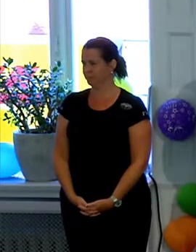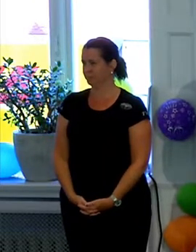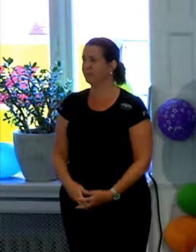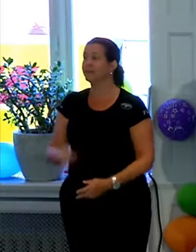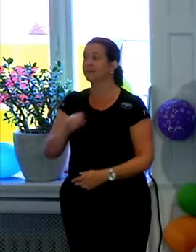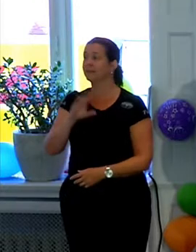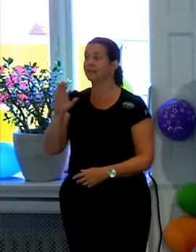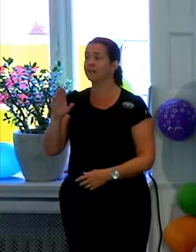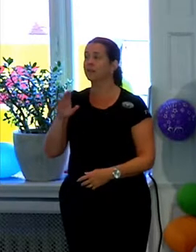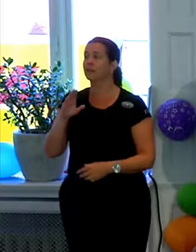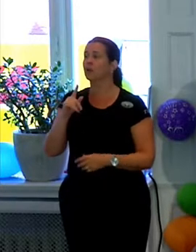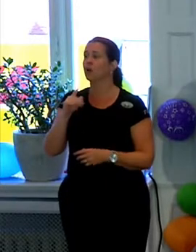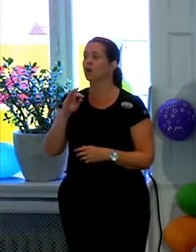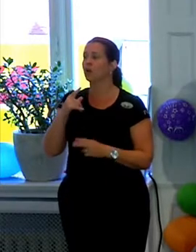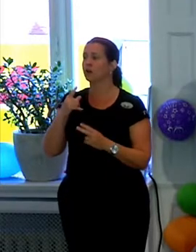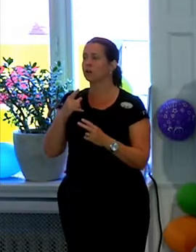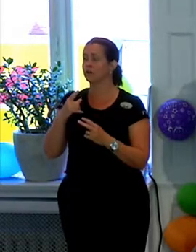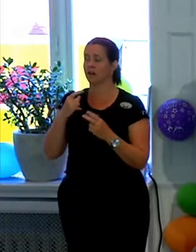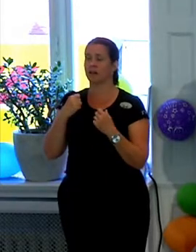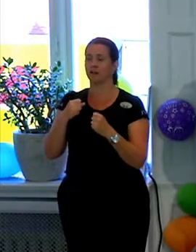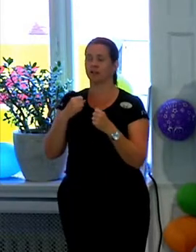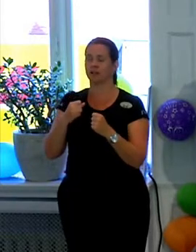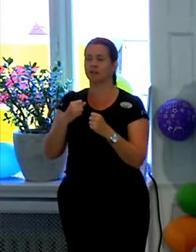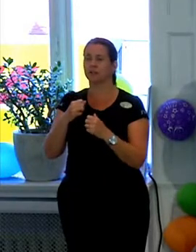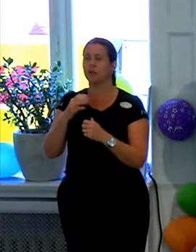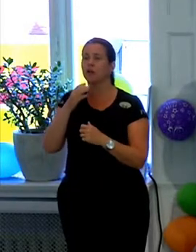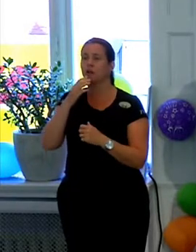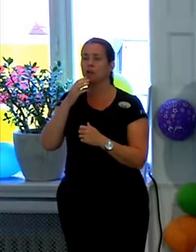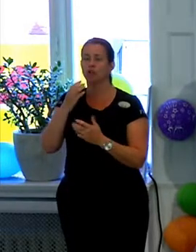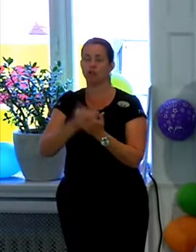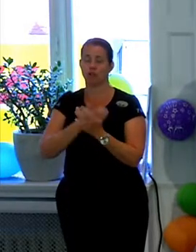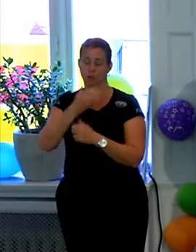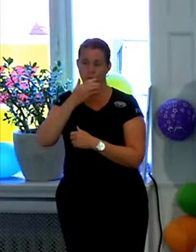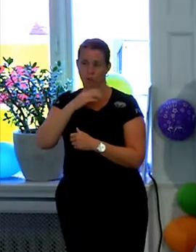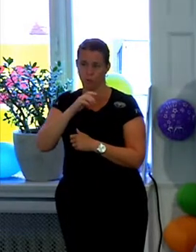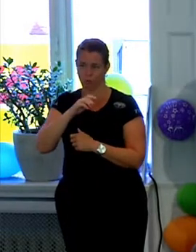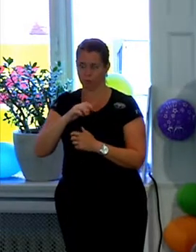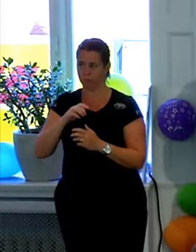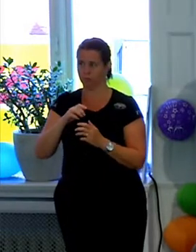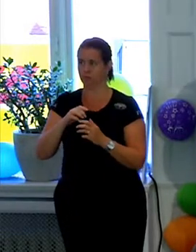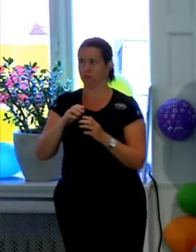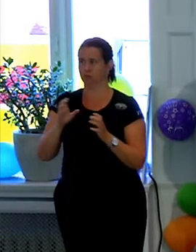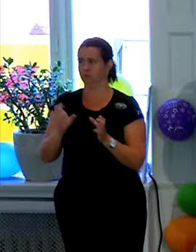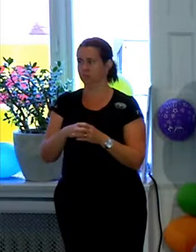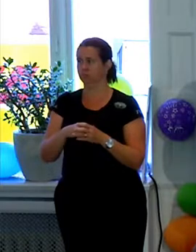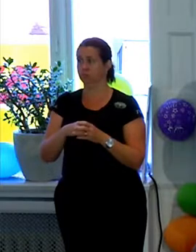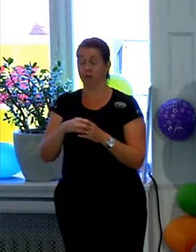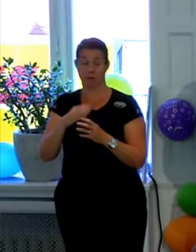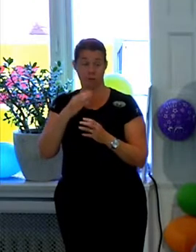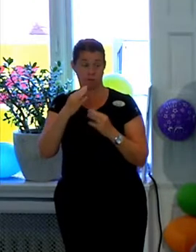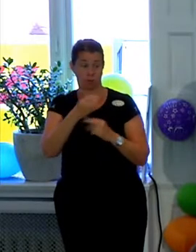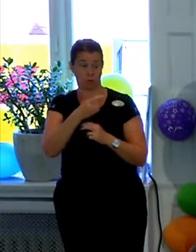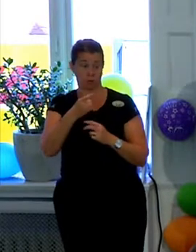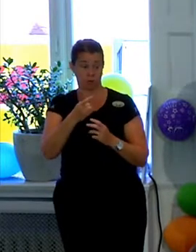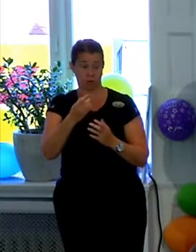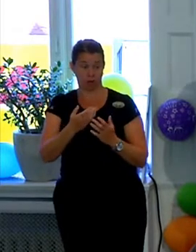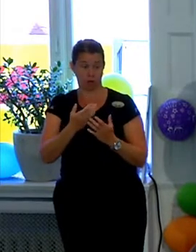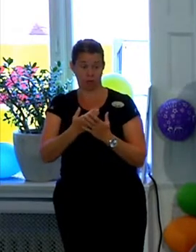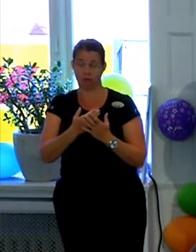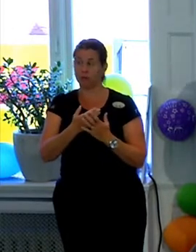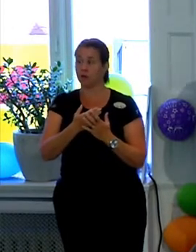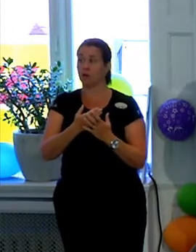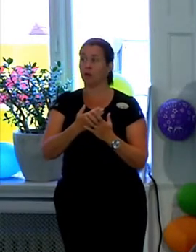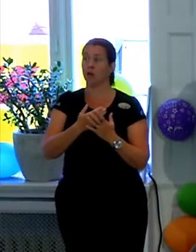Hej, tack. Carl Kjellberg, jag är engagerad i Grön Ungdom. De här två frågorna som vi diskuterat, framförallt Lund